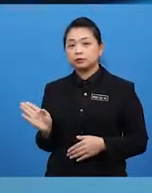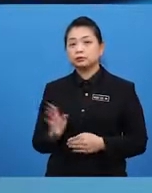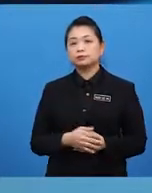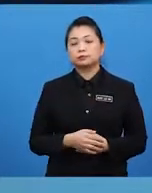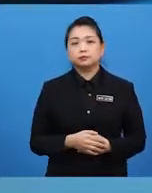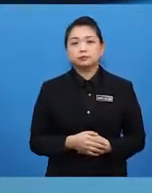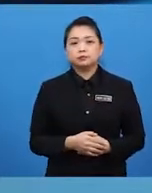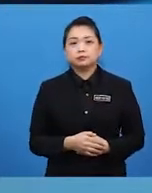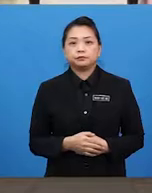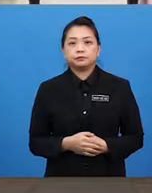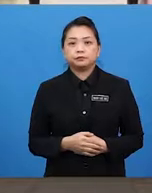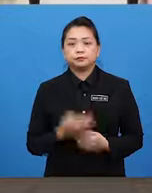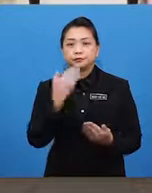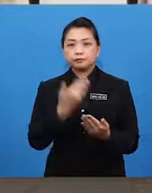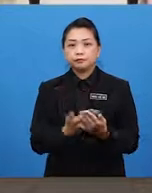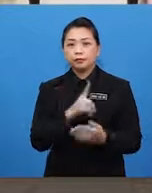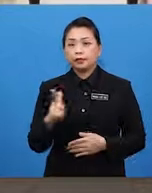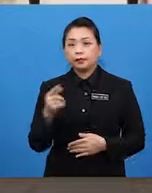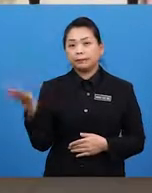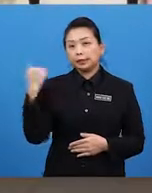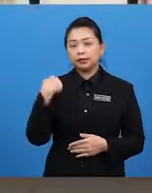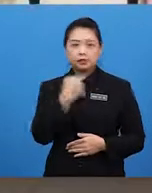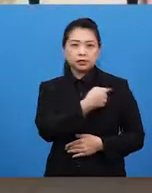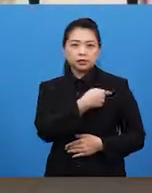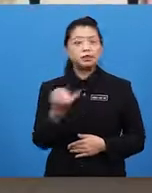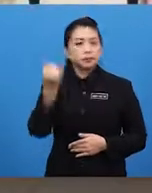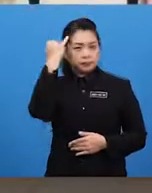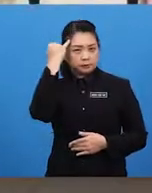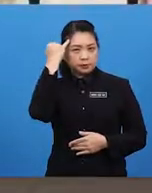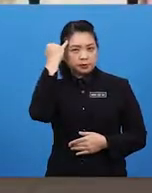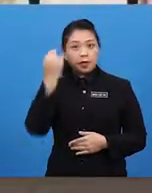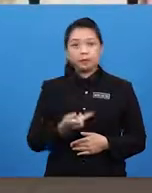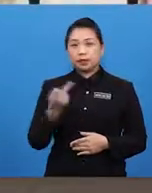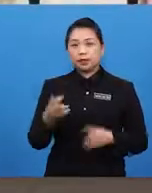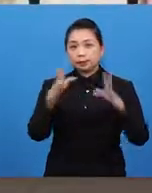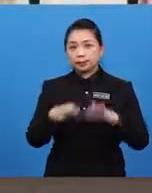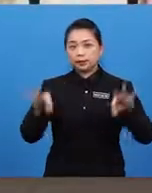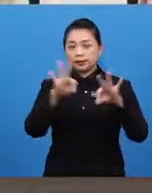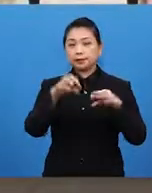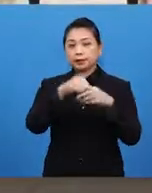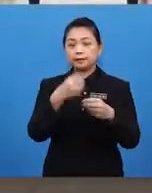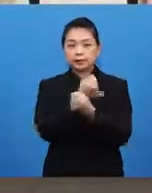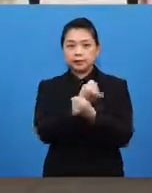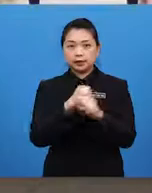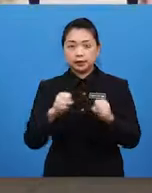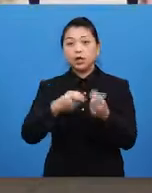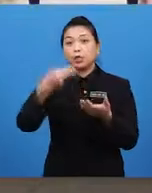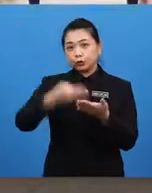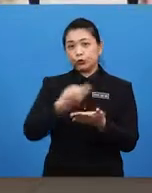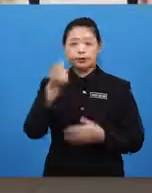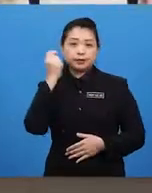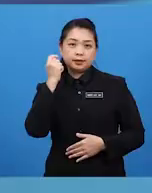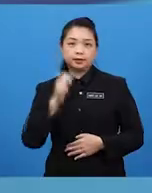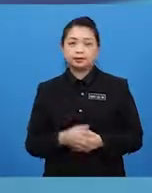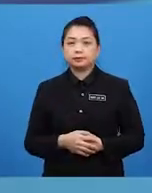roti bawang putih Maila Mari kita imbas kembali perkara penting dalam menyediakan sup